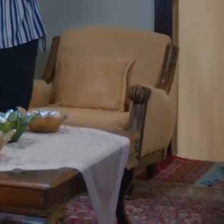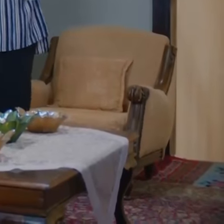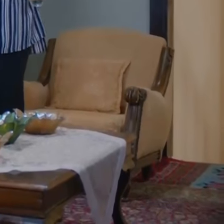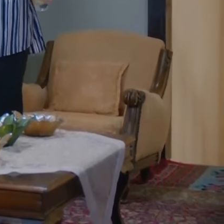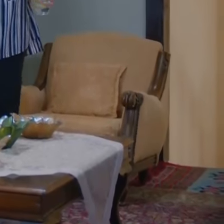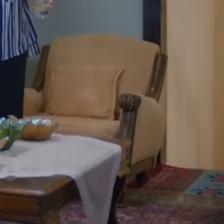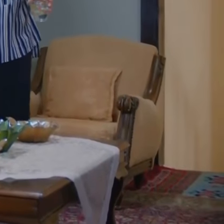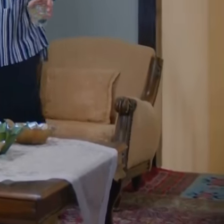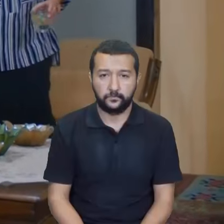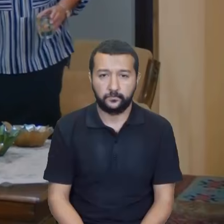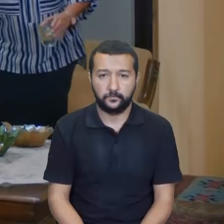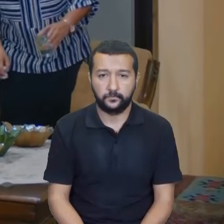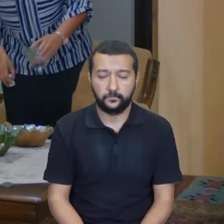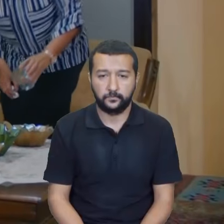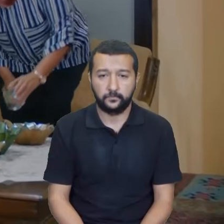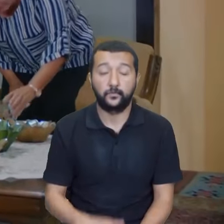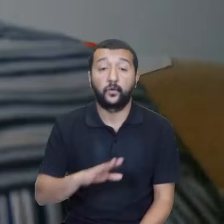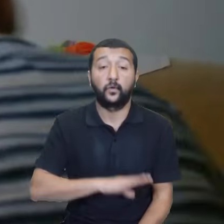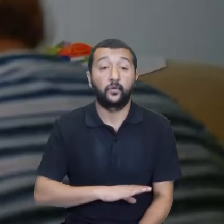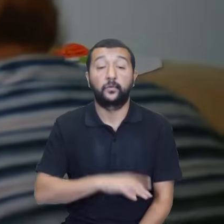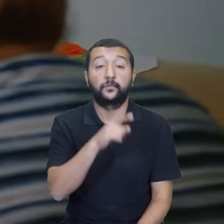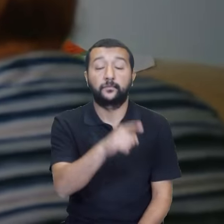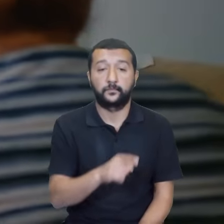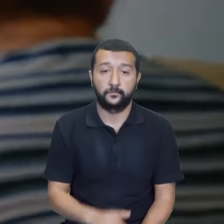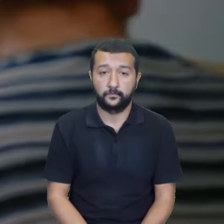Bardağı bırakıp koltuğa oturdu. Oğlum.